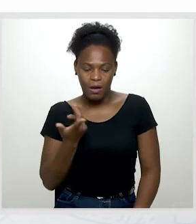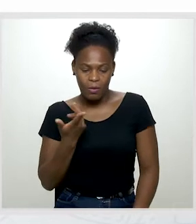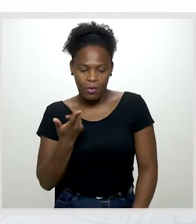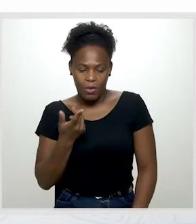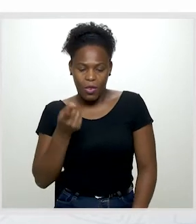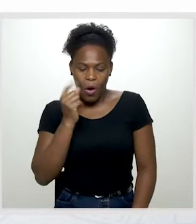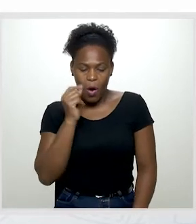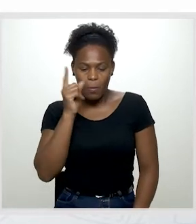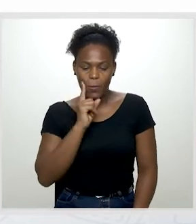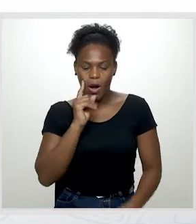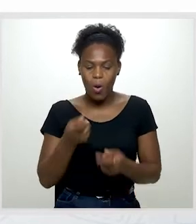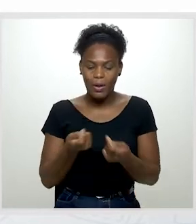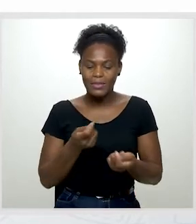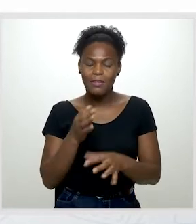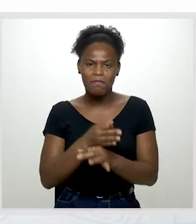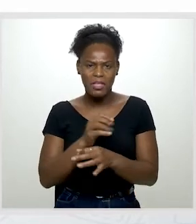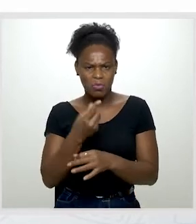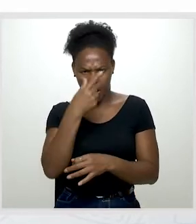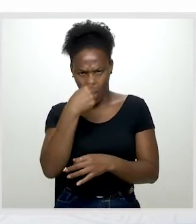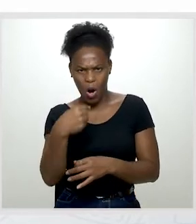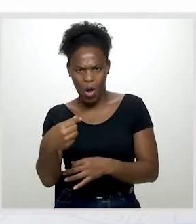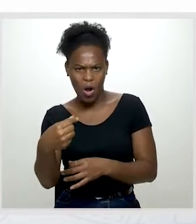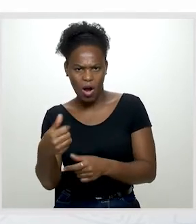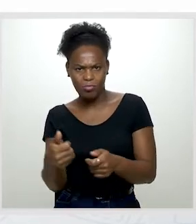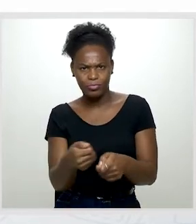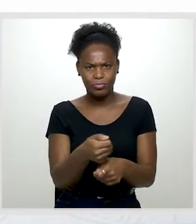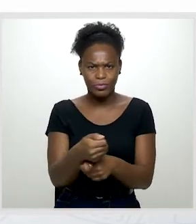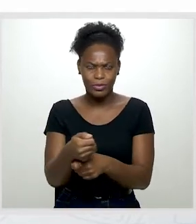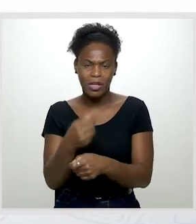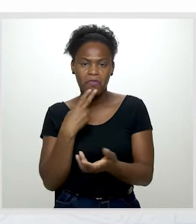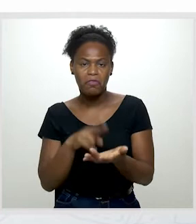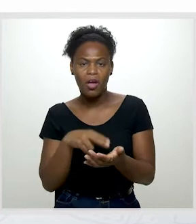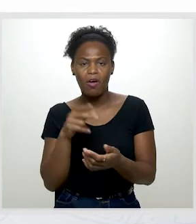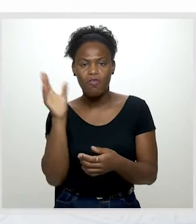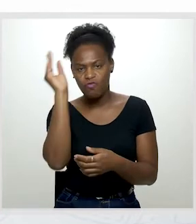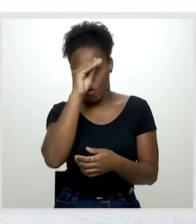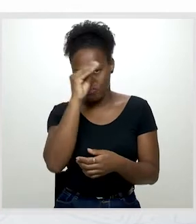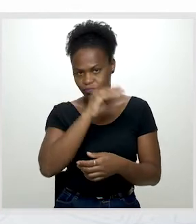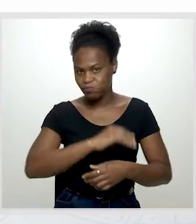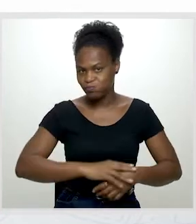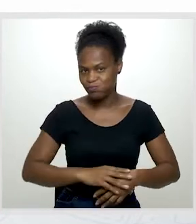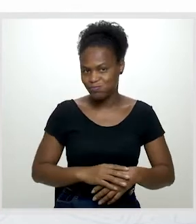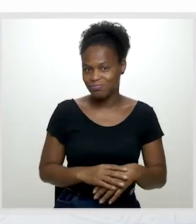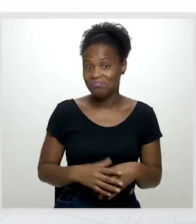femme organisent une fête pour Halloween. Vrai ou faux? Faux.